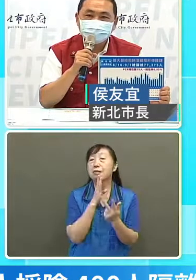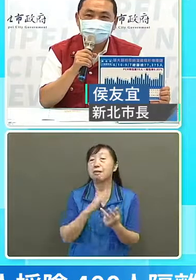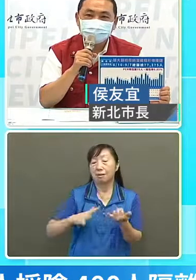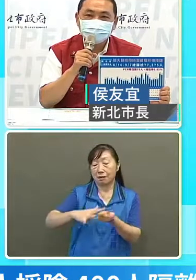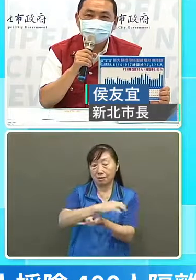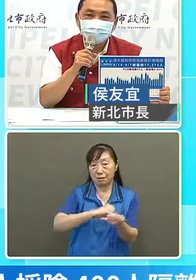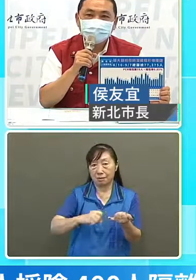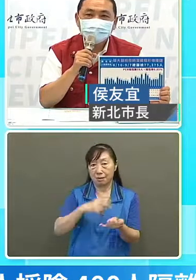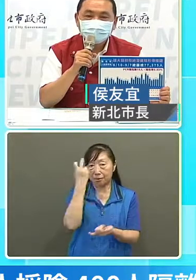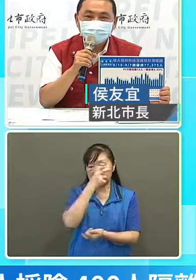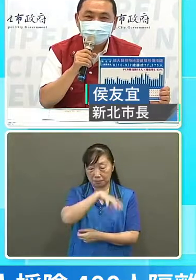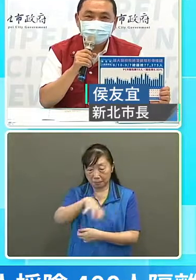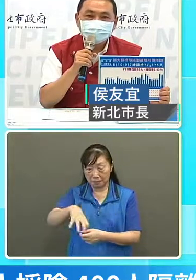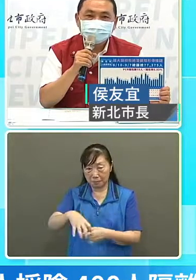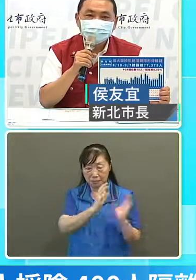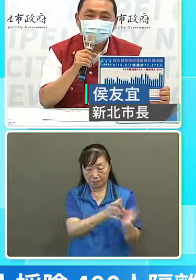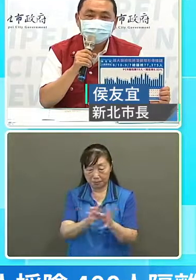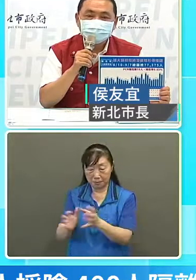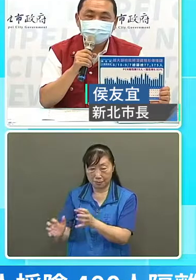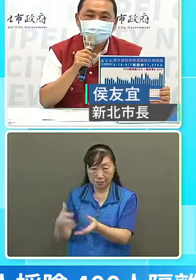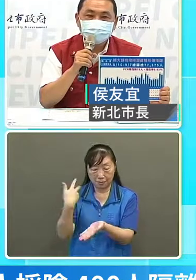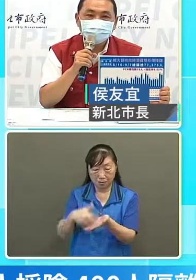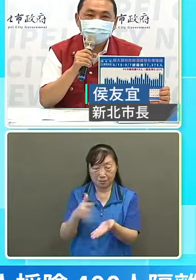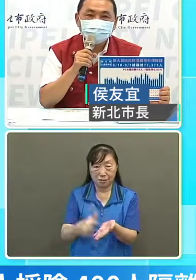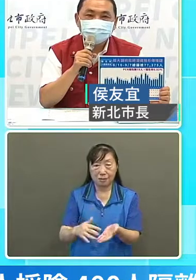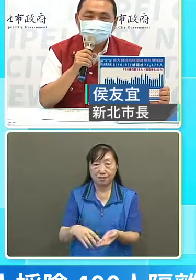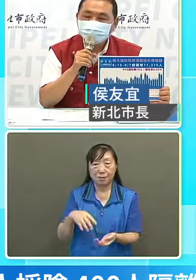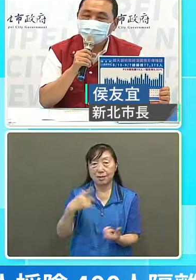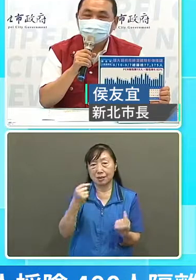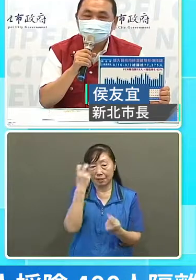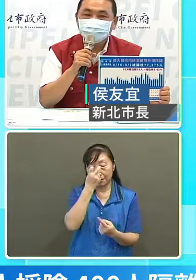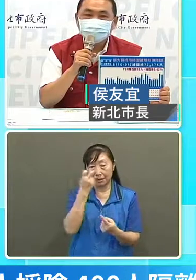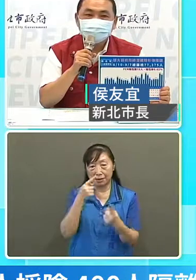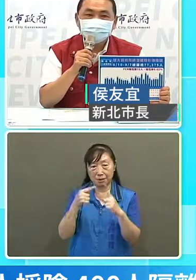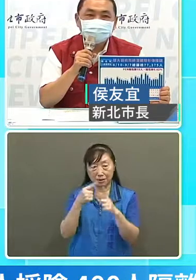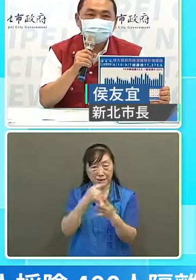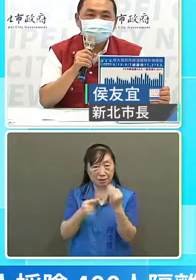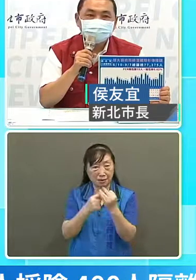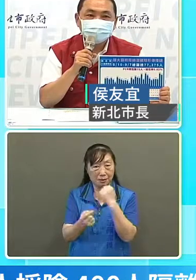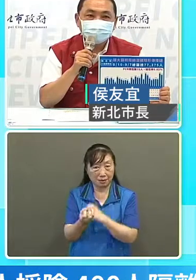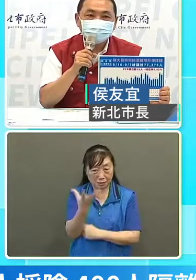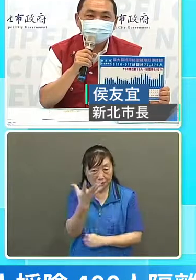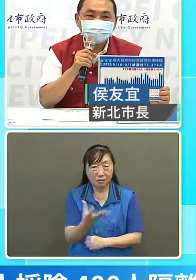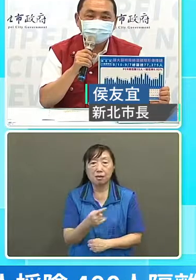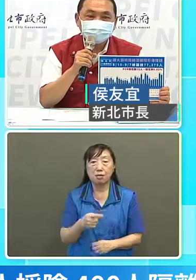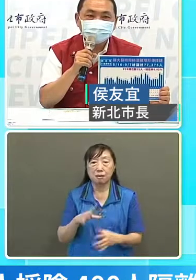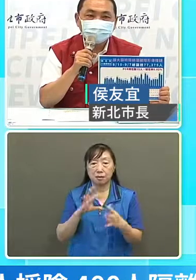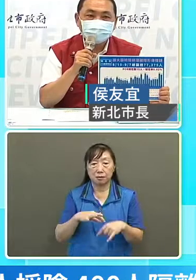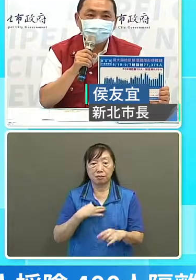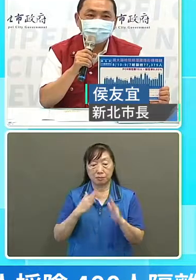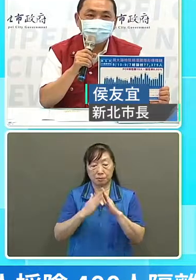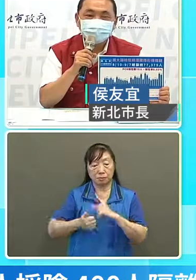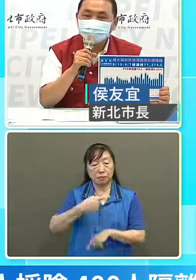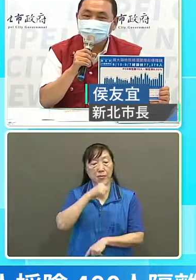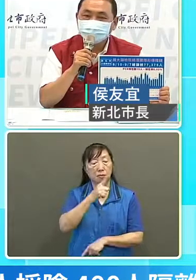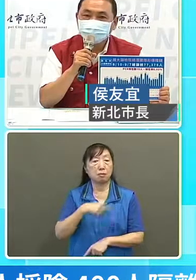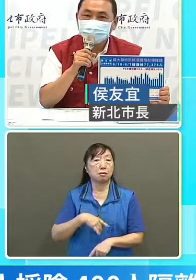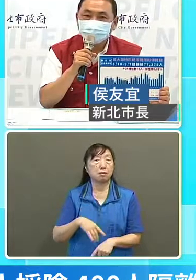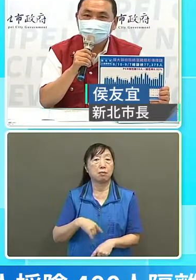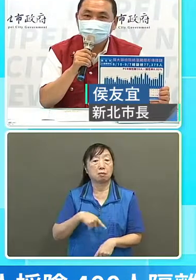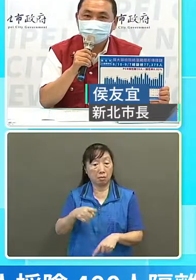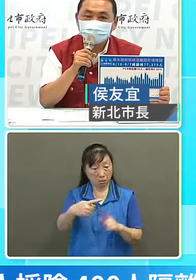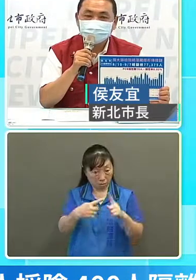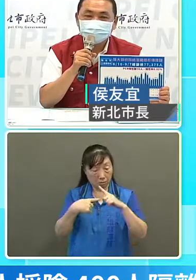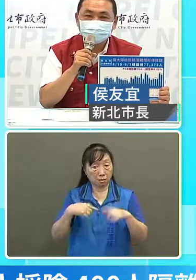试的最多，也是筛检量最高。市长讲过一句话，不怕大家来筛，不怕数据